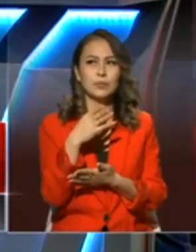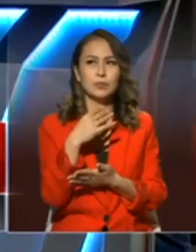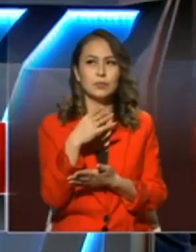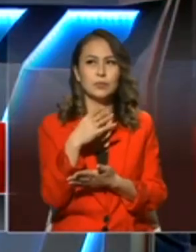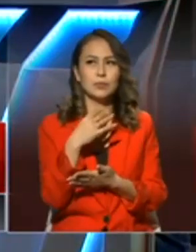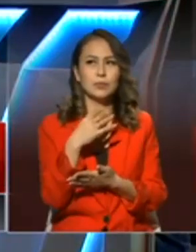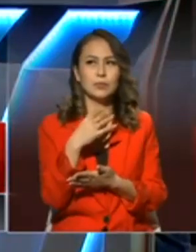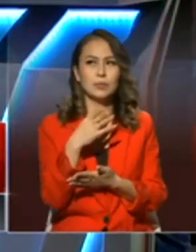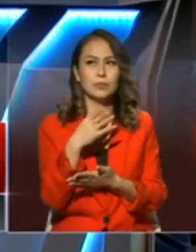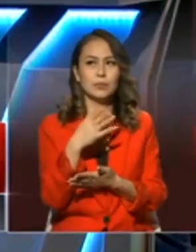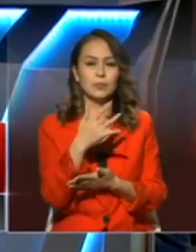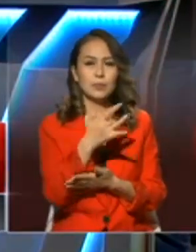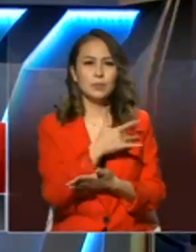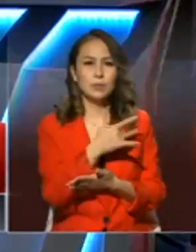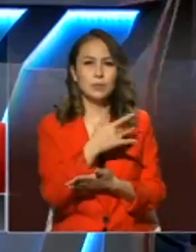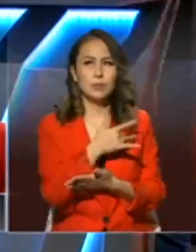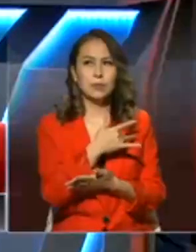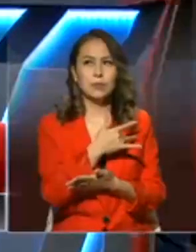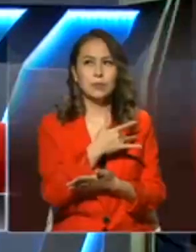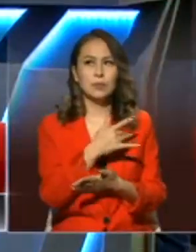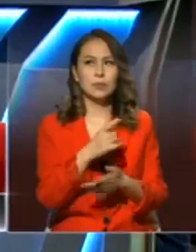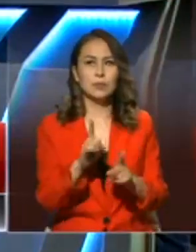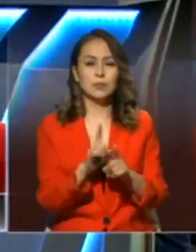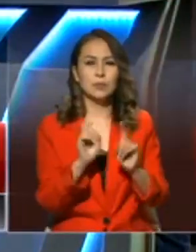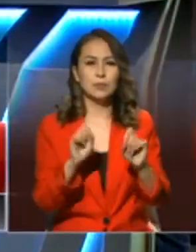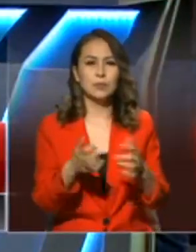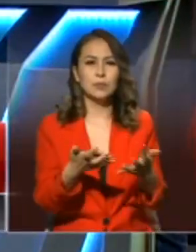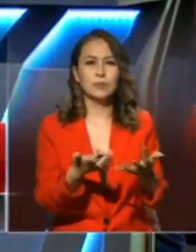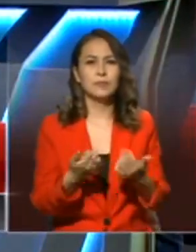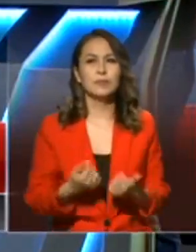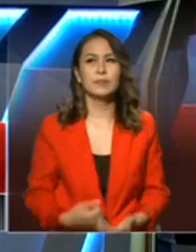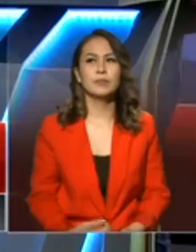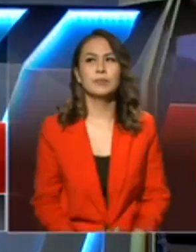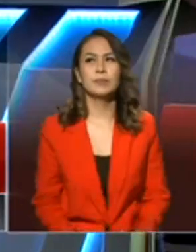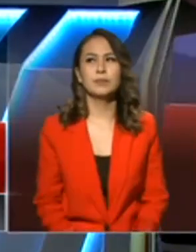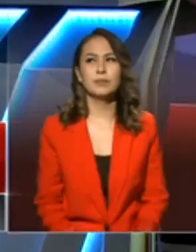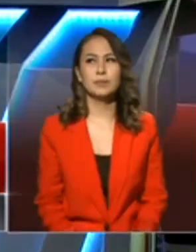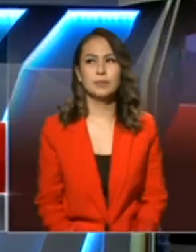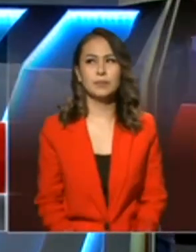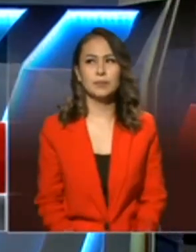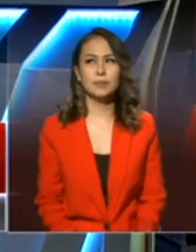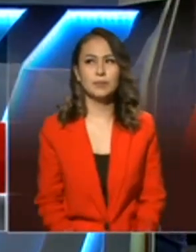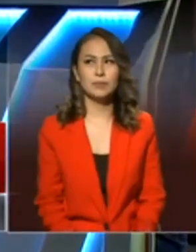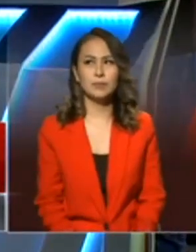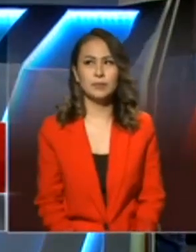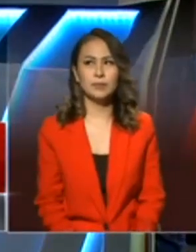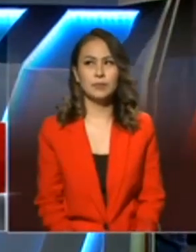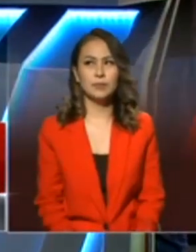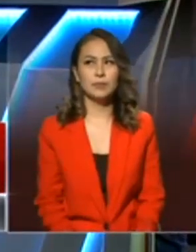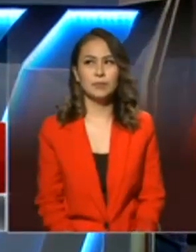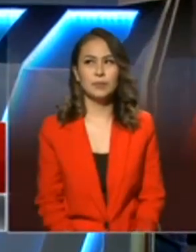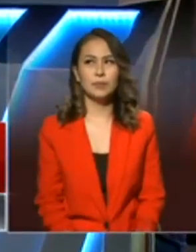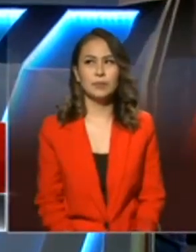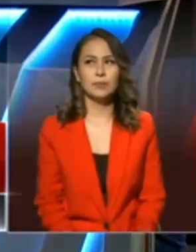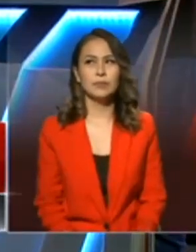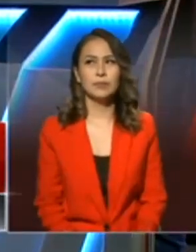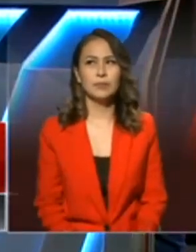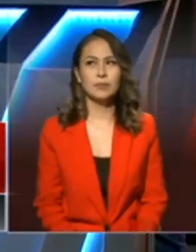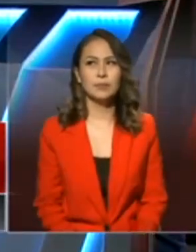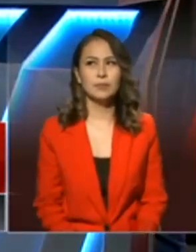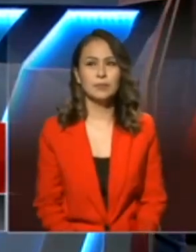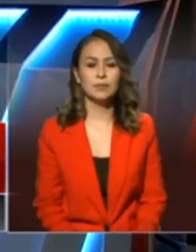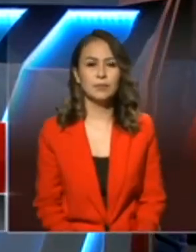жүрек тек қана мәйіттік донордан ала аламын. Айтыңызшы көзқарасыңызды осы тақырыпқа қатысты. Мен әрине қарсымын бұндай